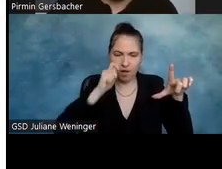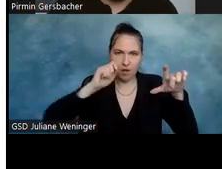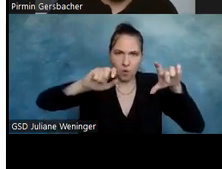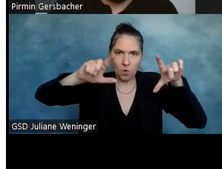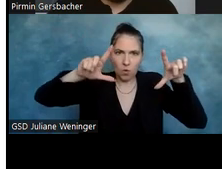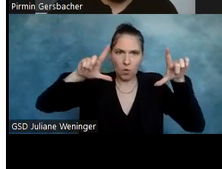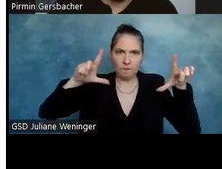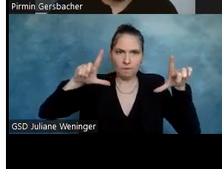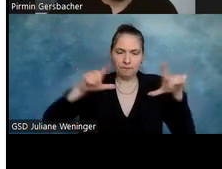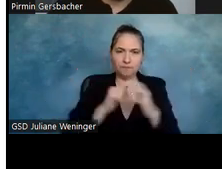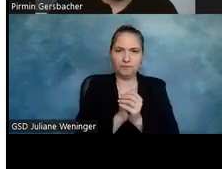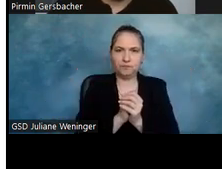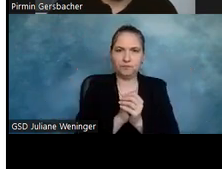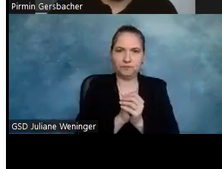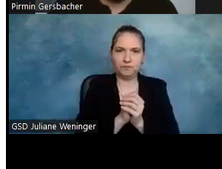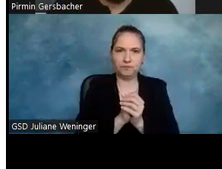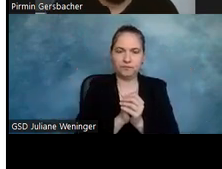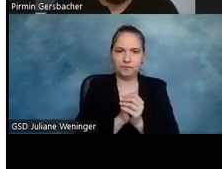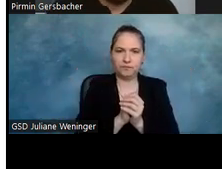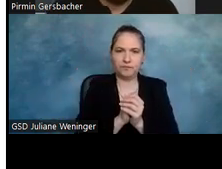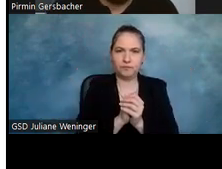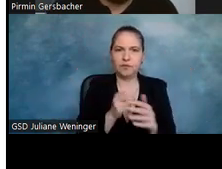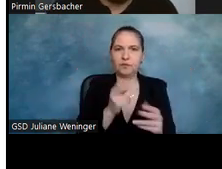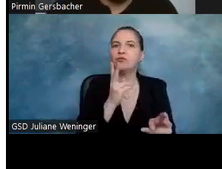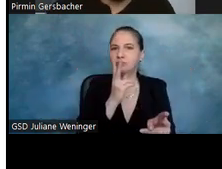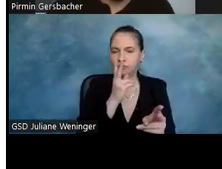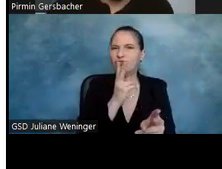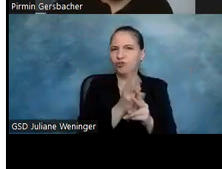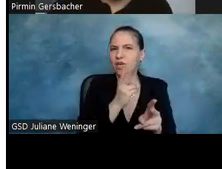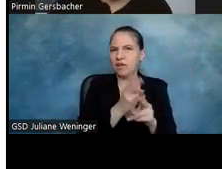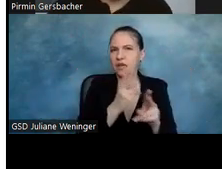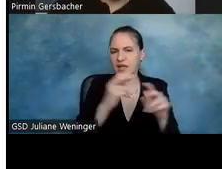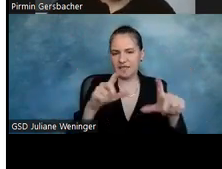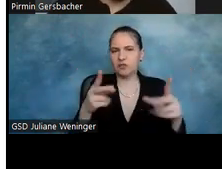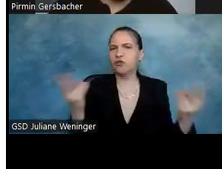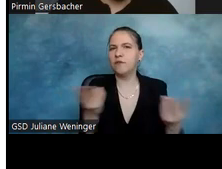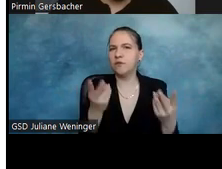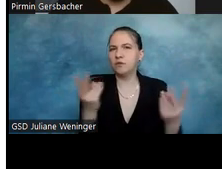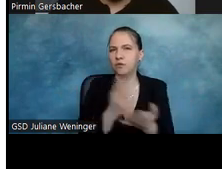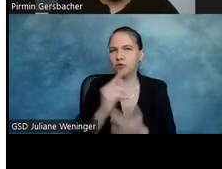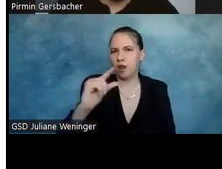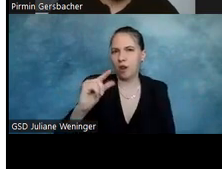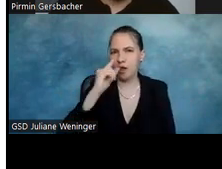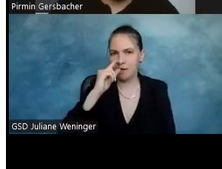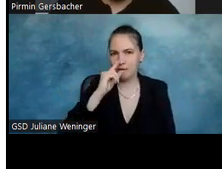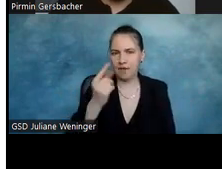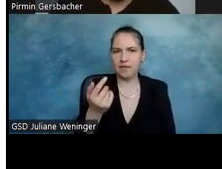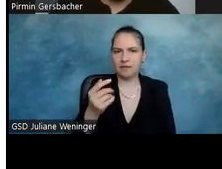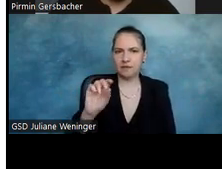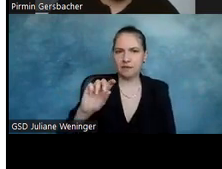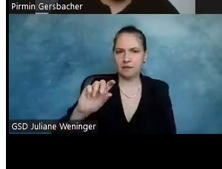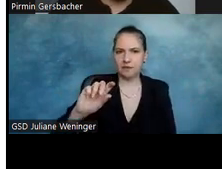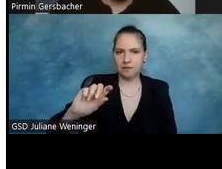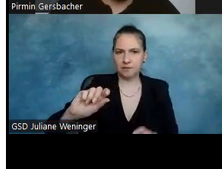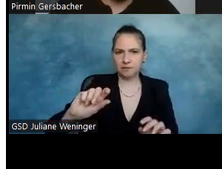Oder ich zoome es mal raus. Genau, die Standardansicht ist auch ziemlich klein. Und wenn ich jetzt reinzoome, zum Beispiel mit Steuerung und Rädchen drücke